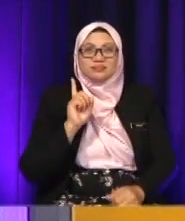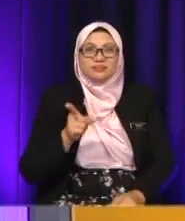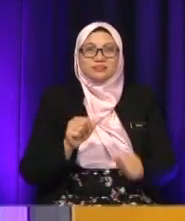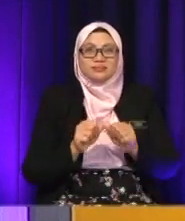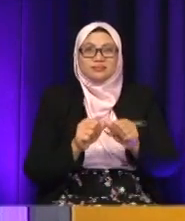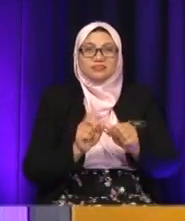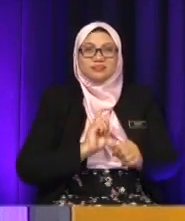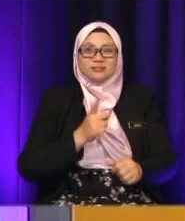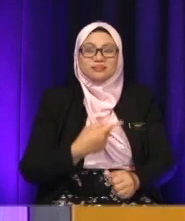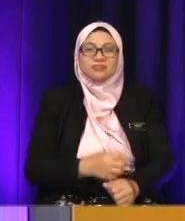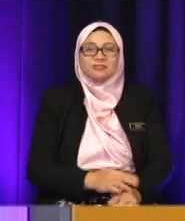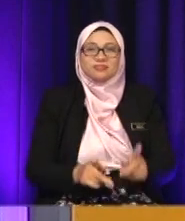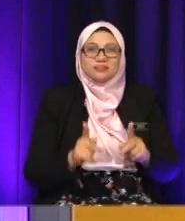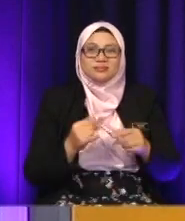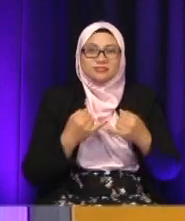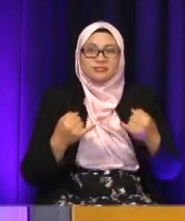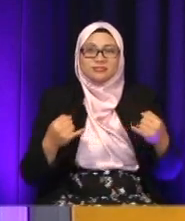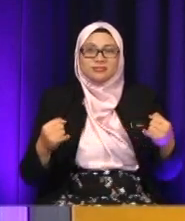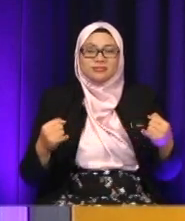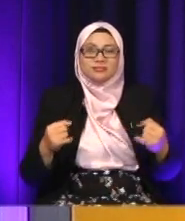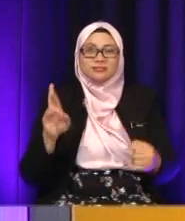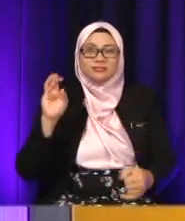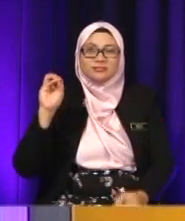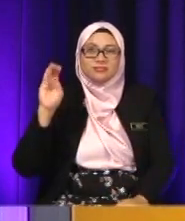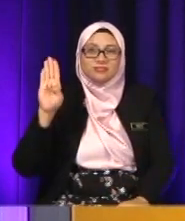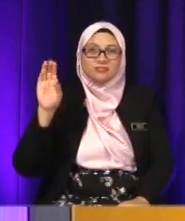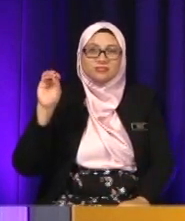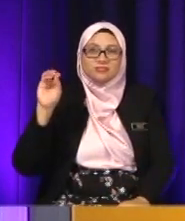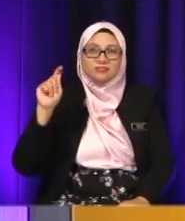Oh oke kalau jenis yang tadi robot